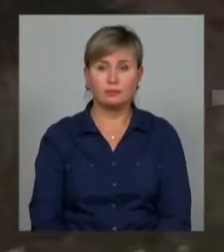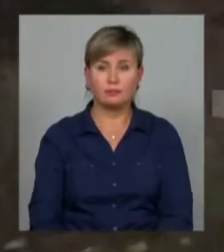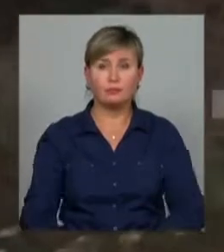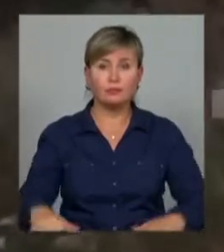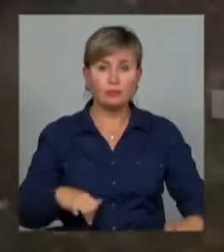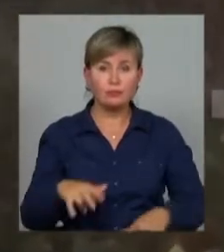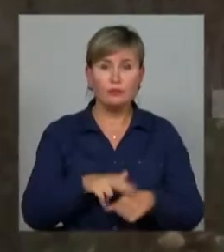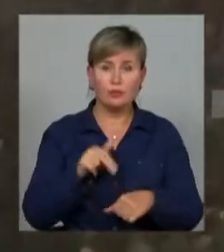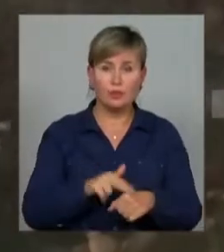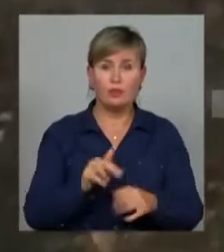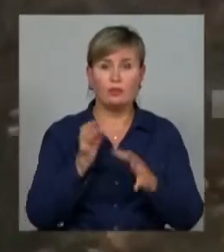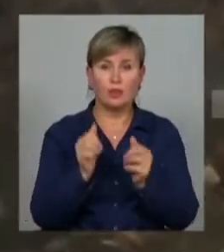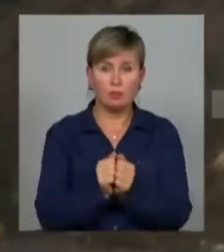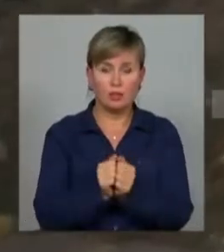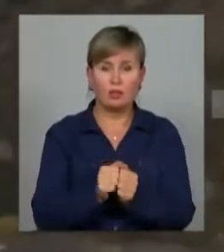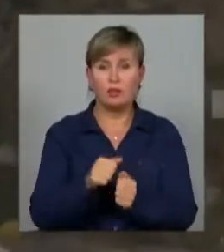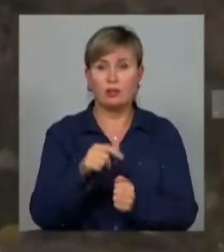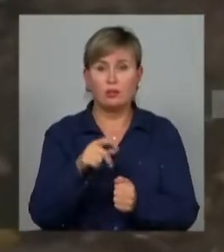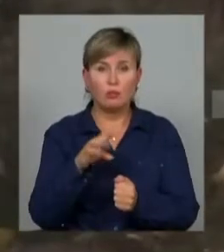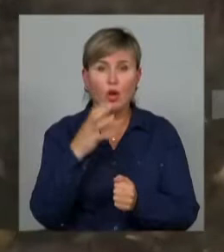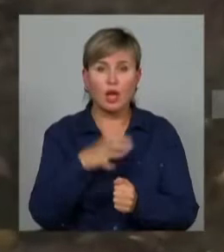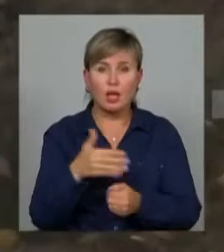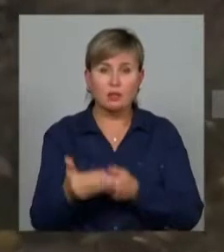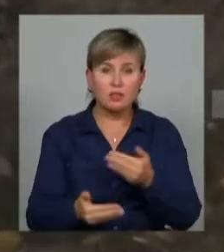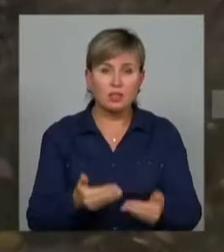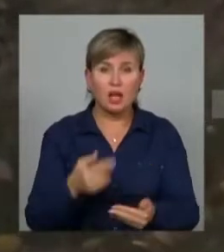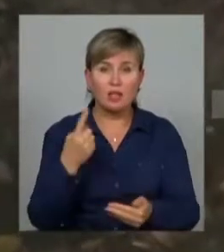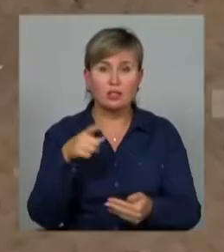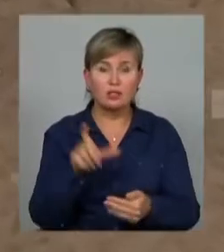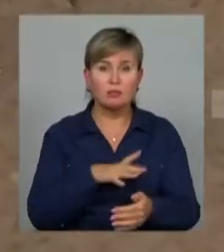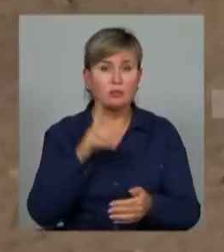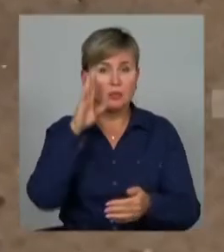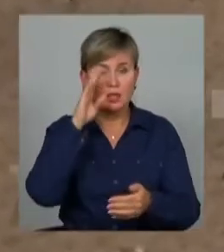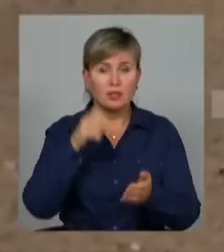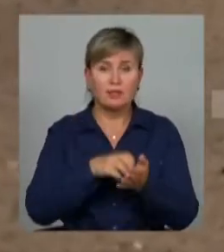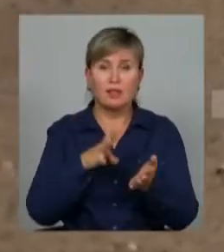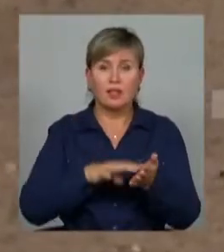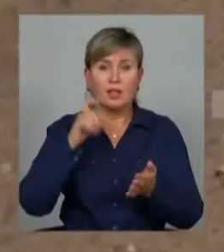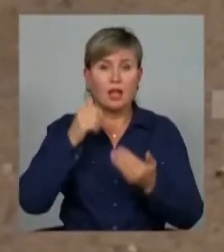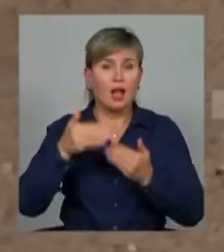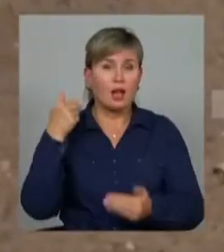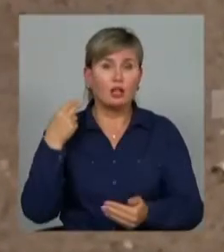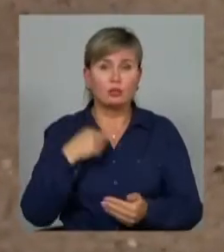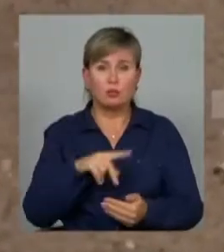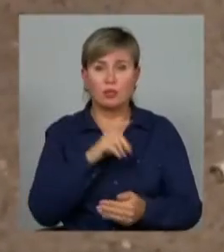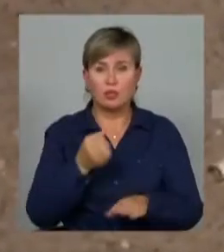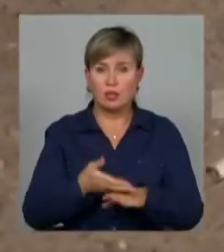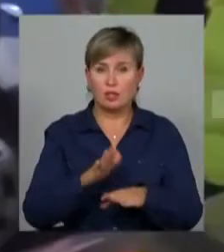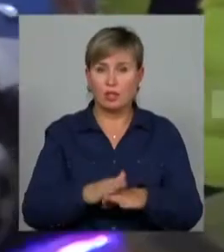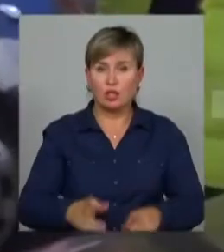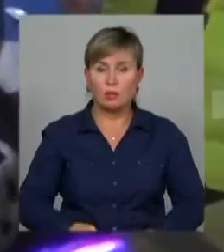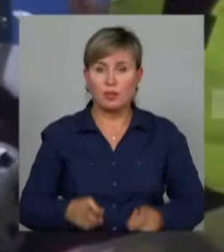Хулиганов полицейские вычислили и задержали по горячим следам. Одним из них оказался 19-летний парень, ранее судимый за тяжкое